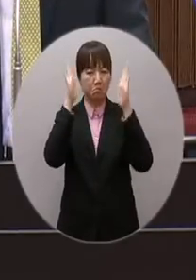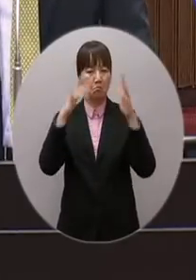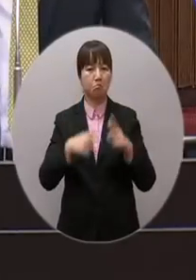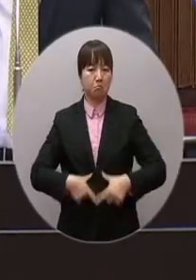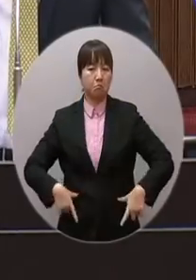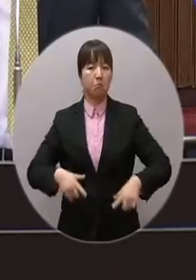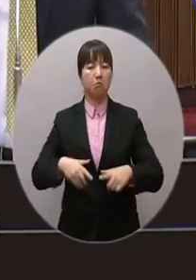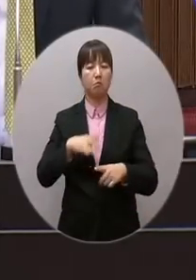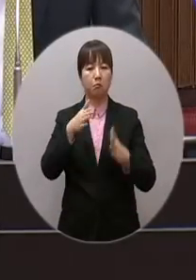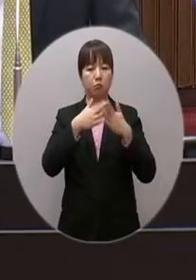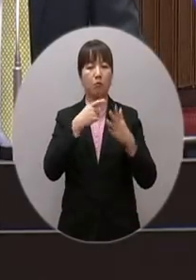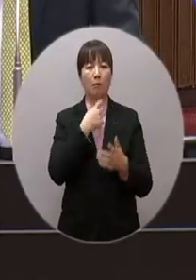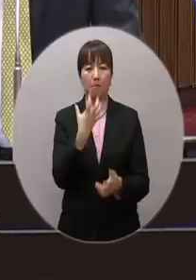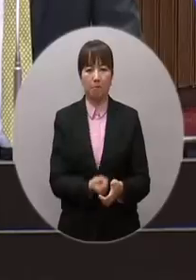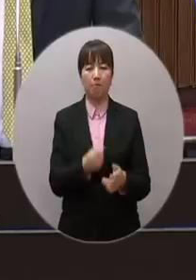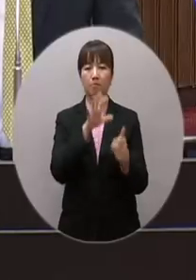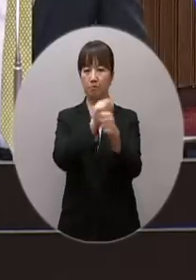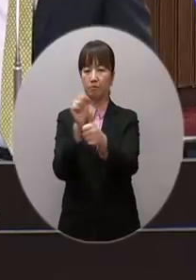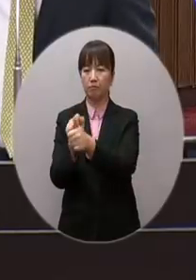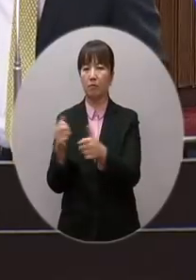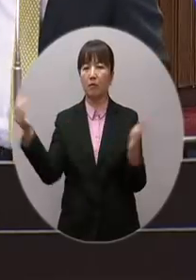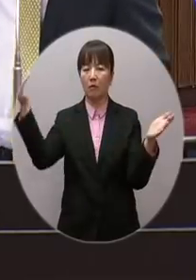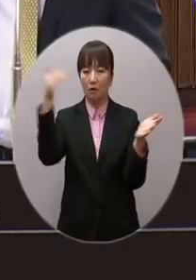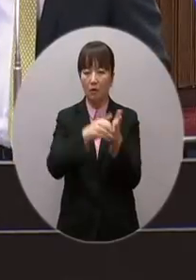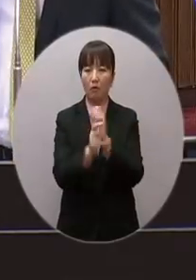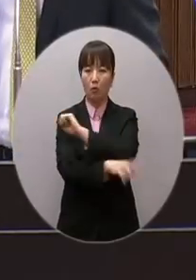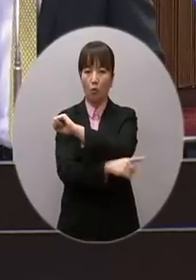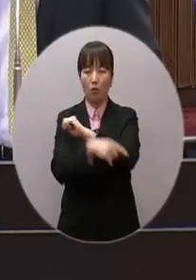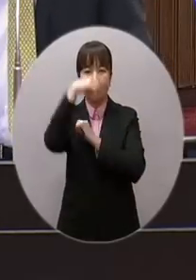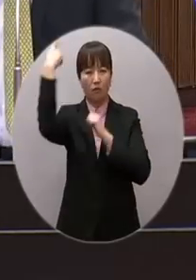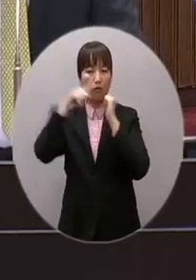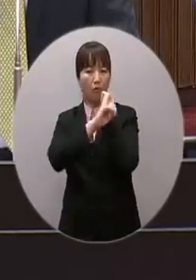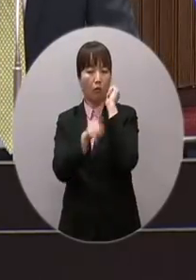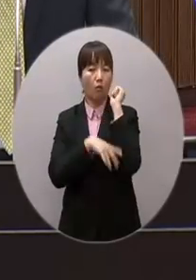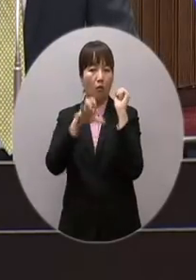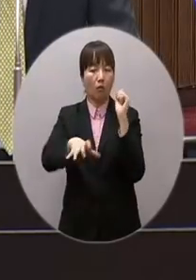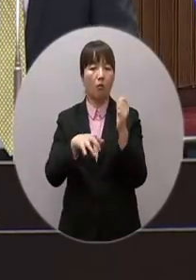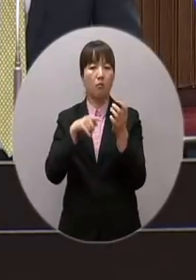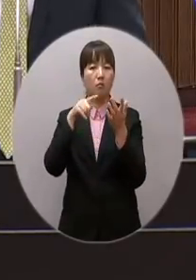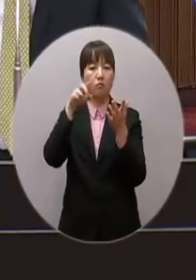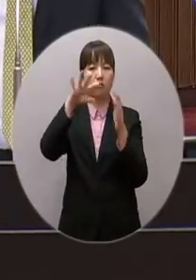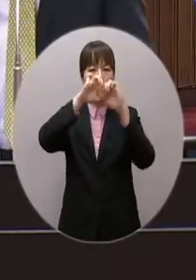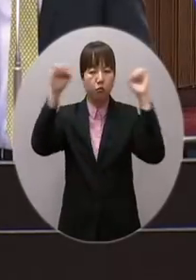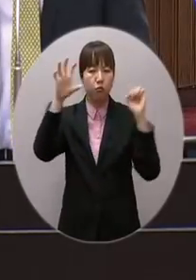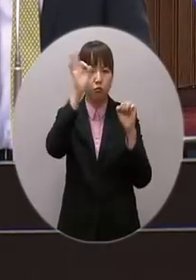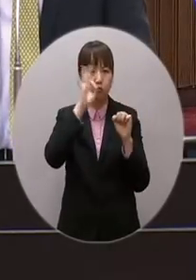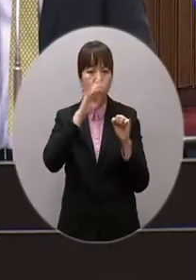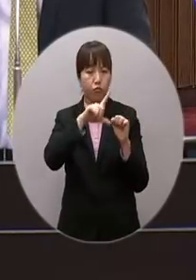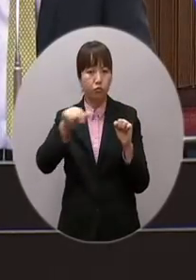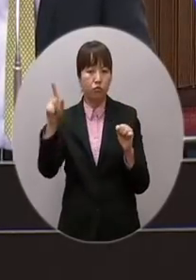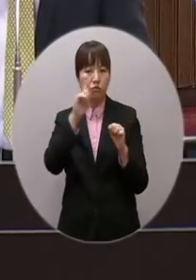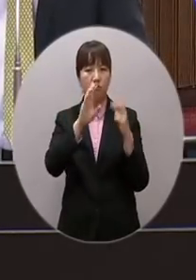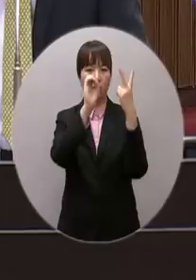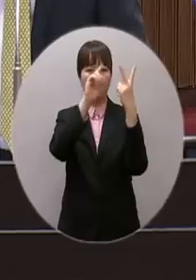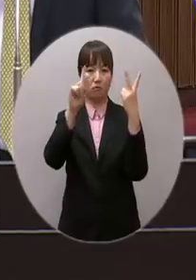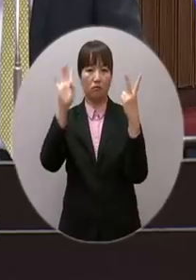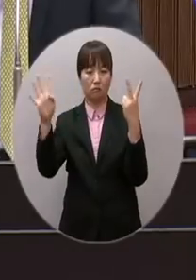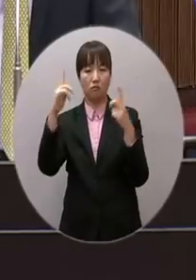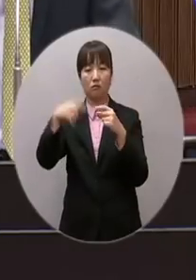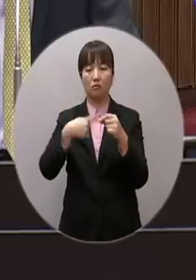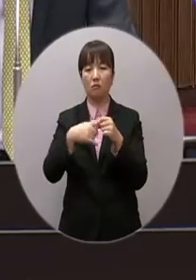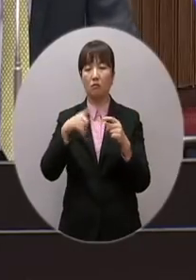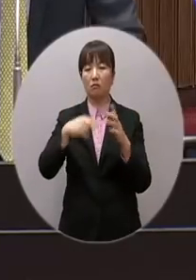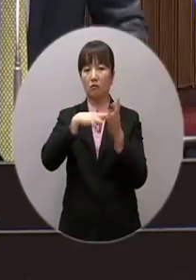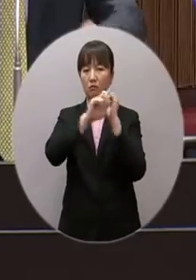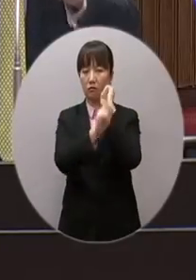勇，非常的有决心。我后来去跟司法院调资料，我调什么资料？2014年，我